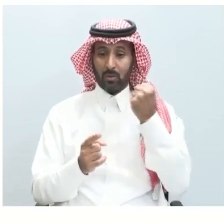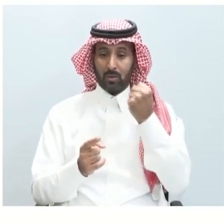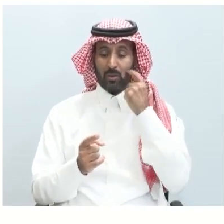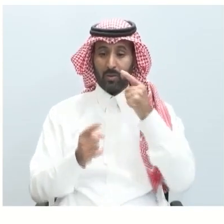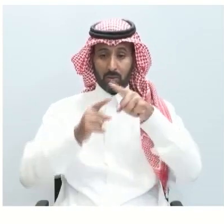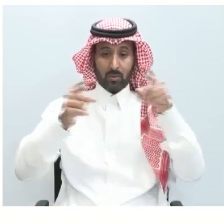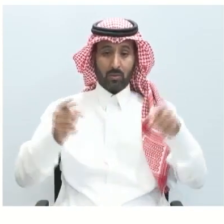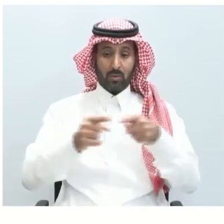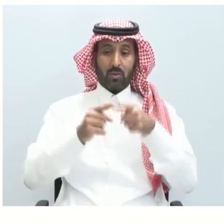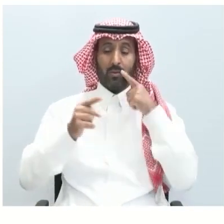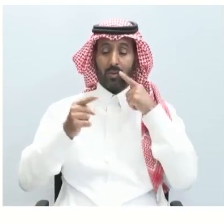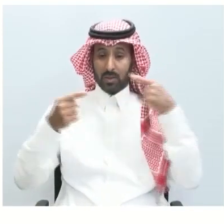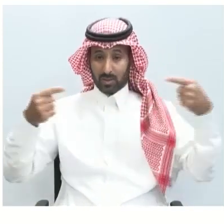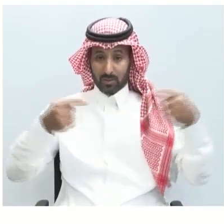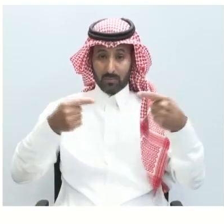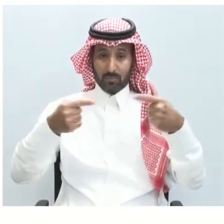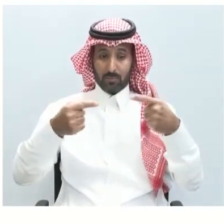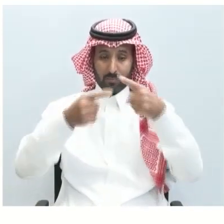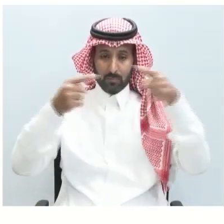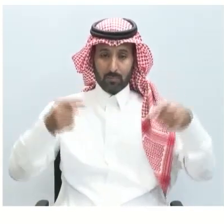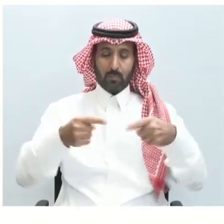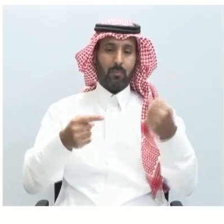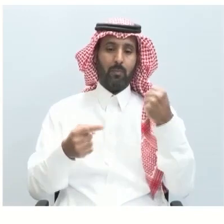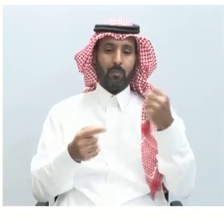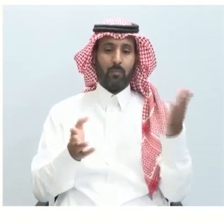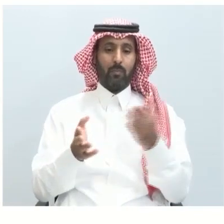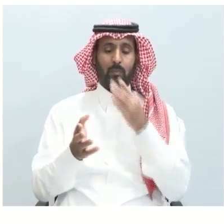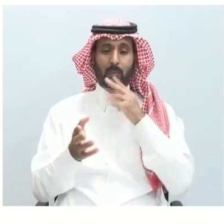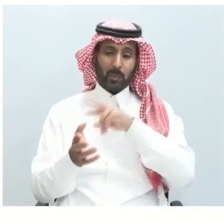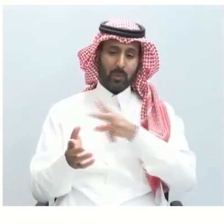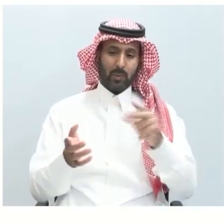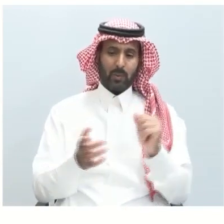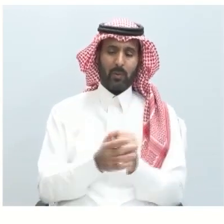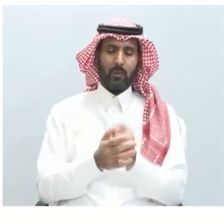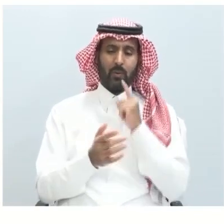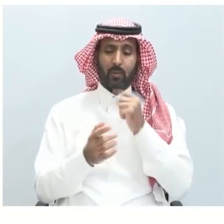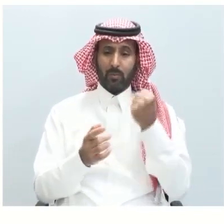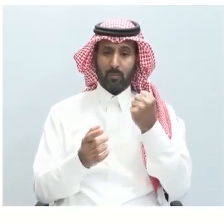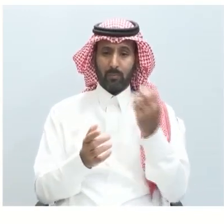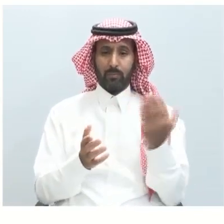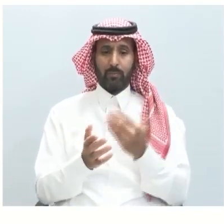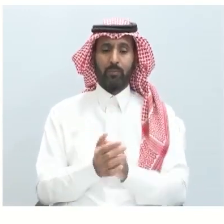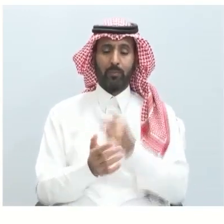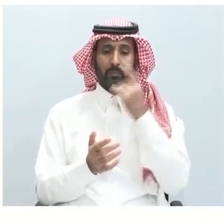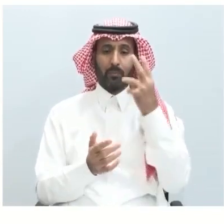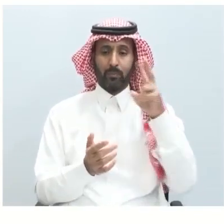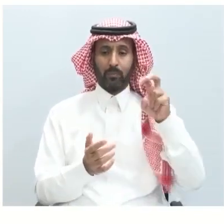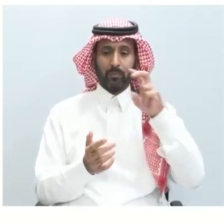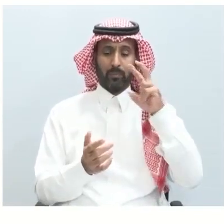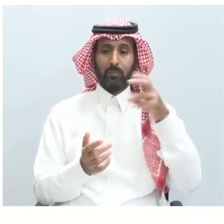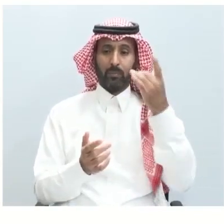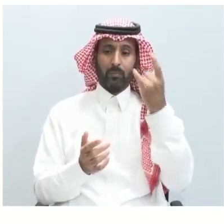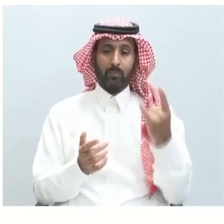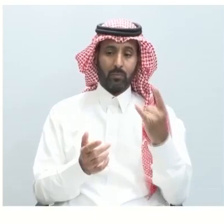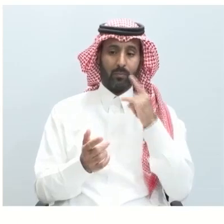جسم وفي اتجاه متعاكس لكن هنا القوتان مختلفتان في القوه 20 و10